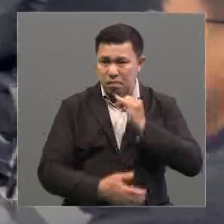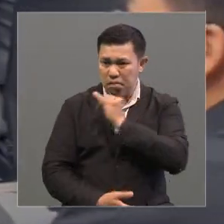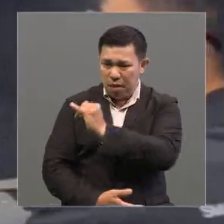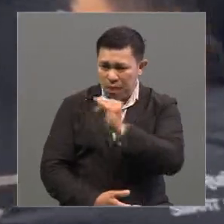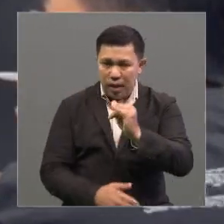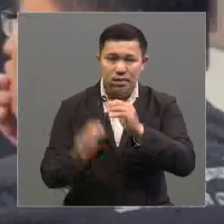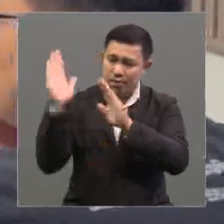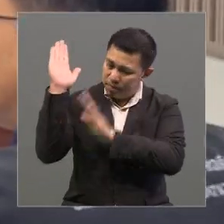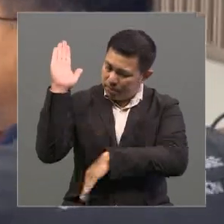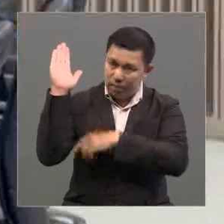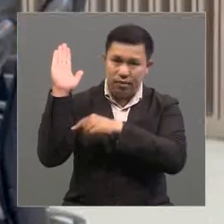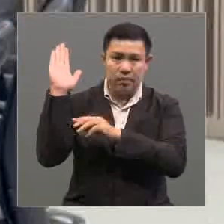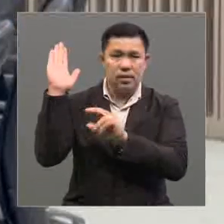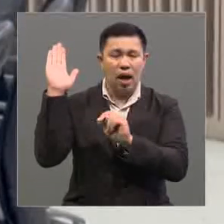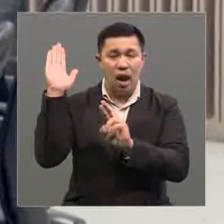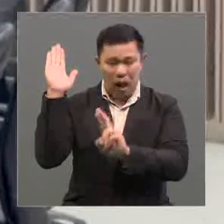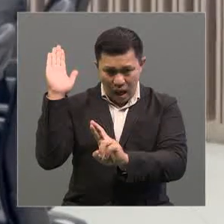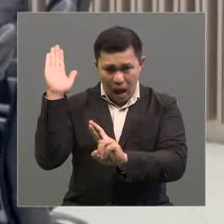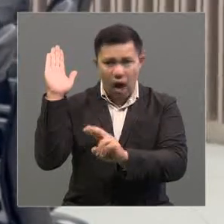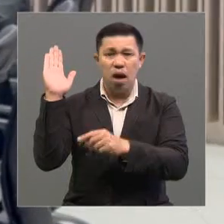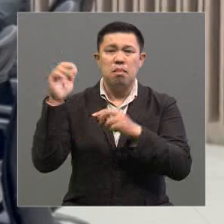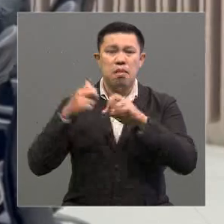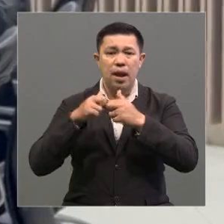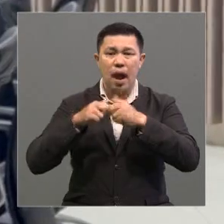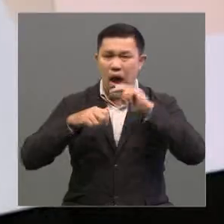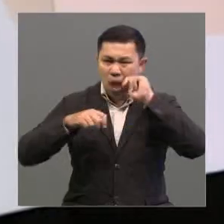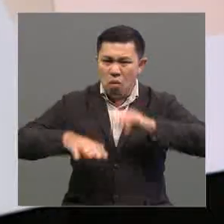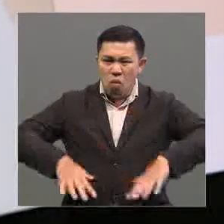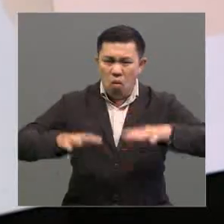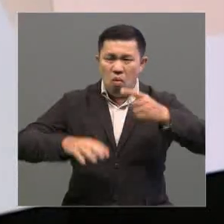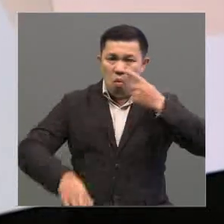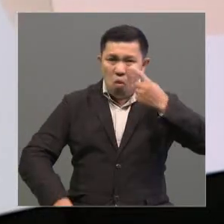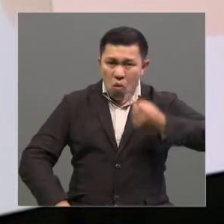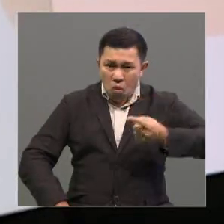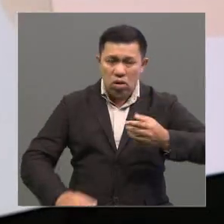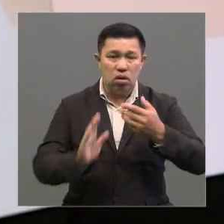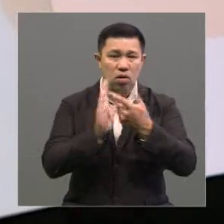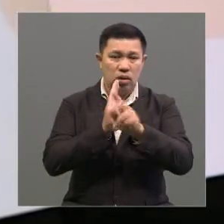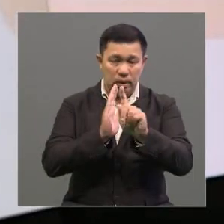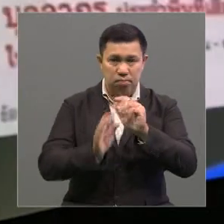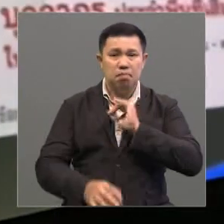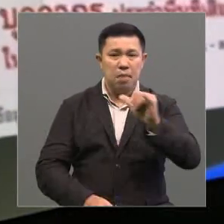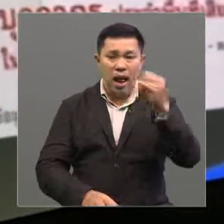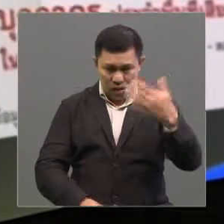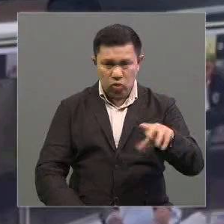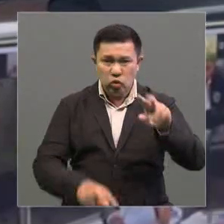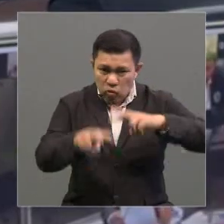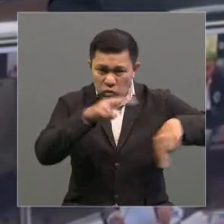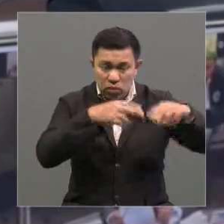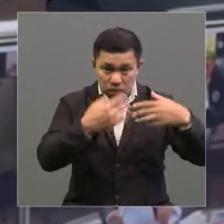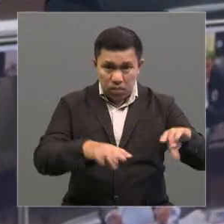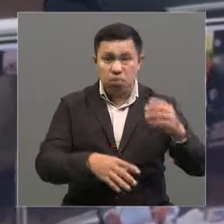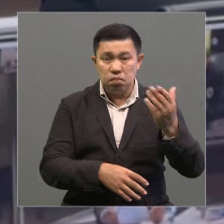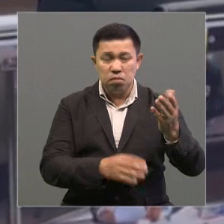ไปทั้งภาคใต้อย่างนราธิวาสพื้นที่ไหนที่มีปัญหาน้ำท่วมซ้ำซากหรือขอนแก่นก็ลงพื้นที่ไปเช่นเดียวกันนะคะ